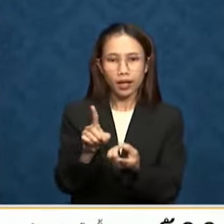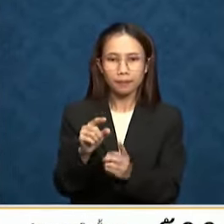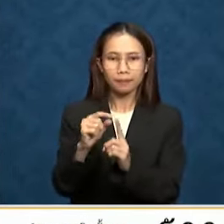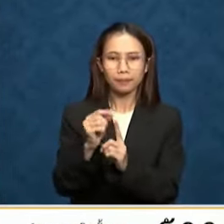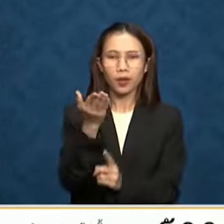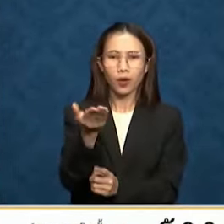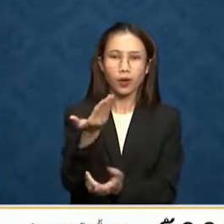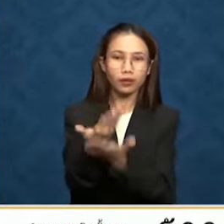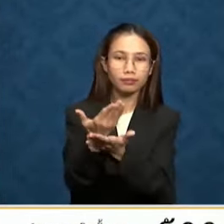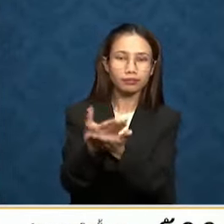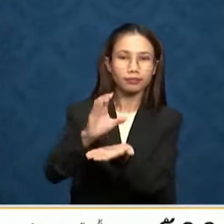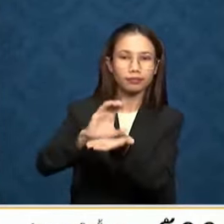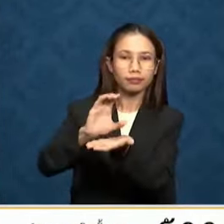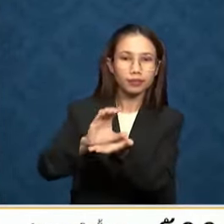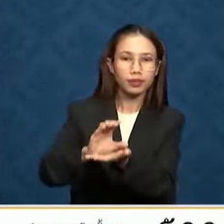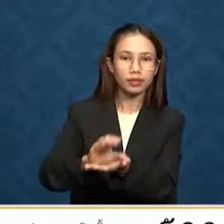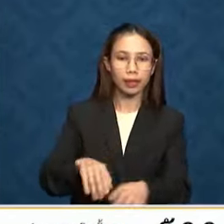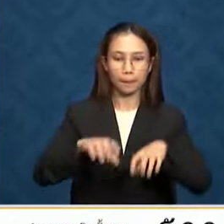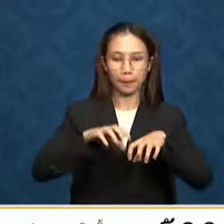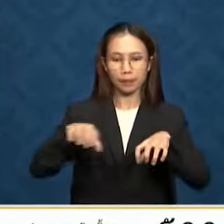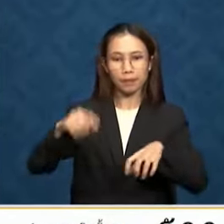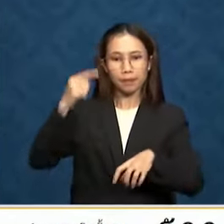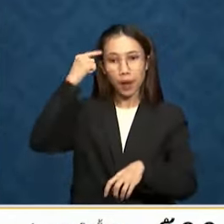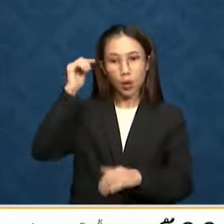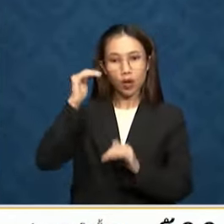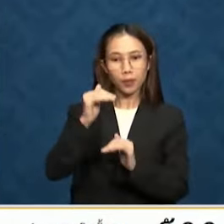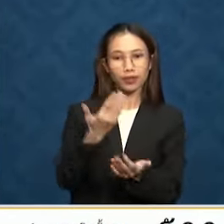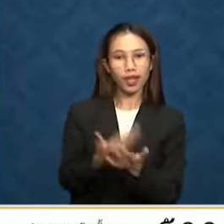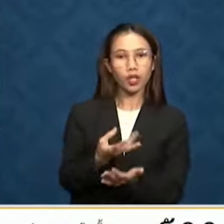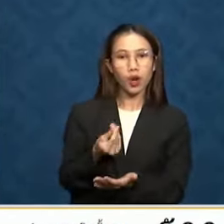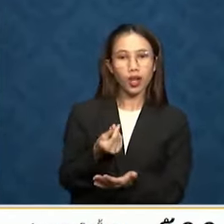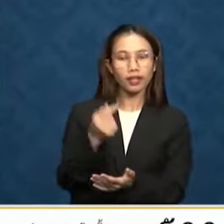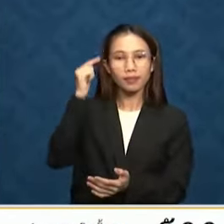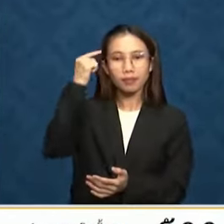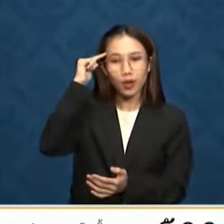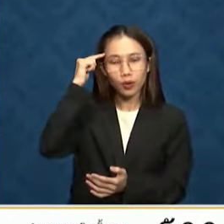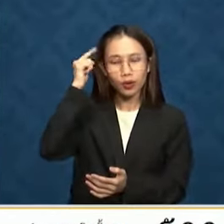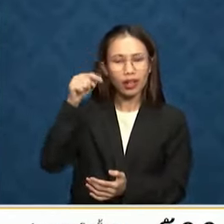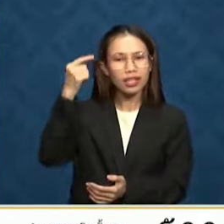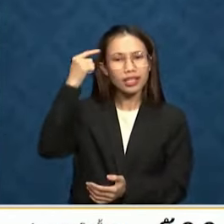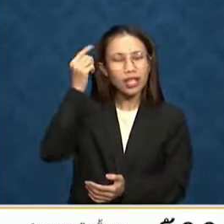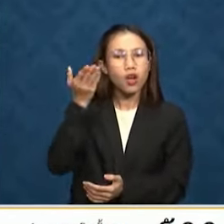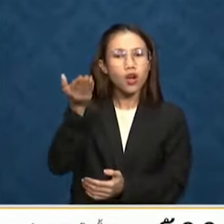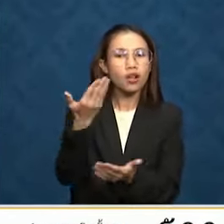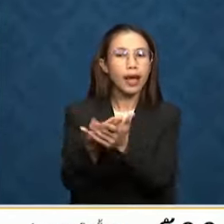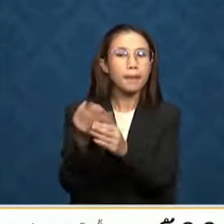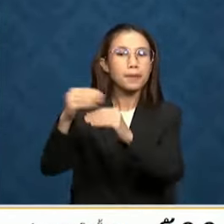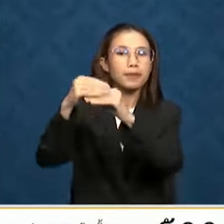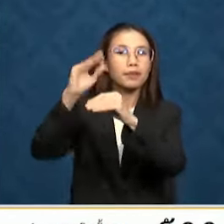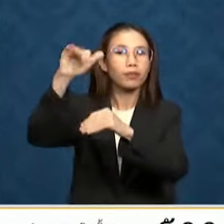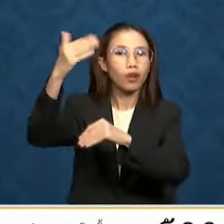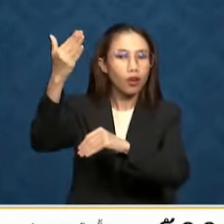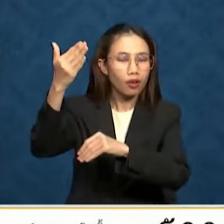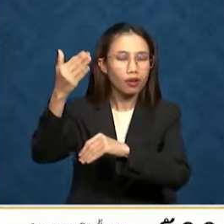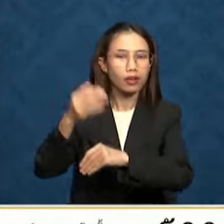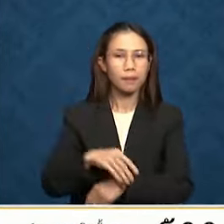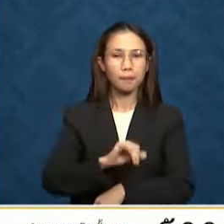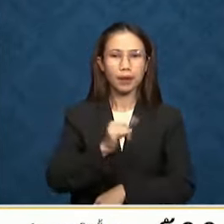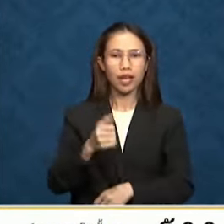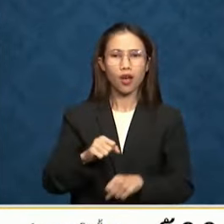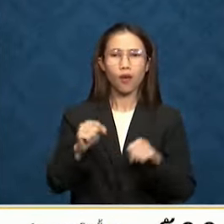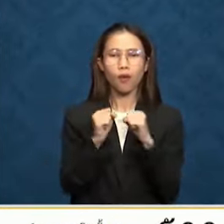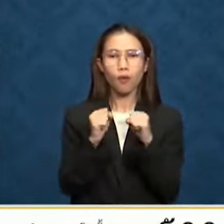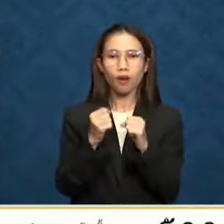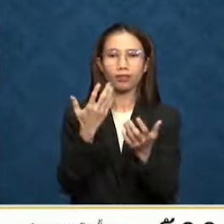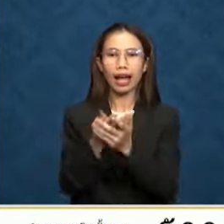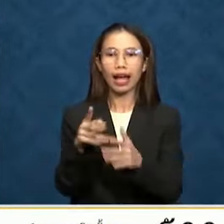เราค่ะก็คือว่าหน่วยงานไม่รู้กรอบใช่มั้ยคะเคก็ต้องทำคำของบประมาณให้มันเยอะเอาไว้ก่อนค่ะเพราะว่าอะไรกลัวโดนสำนัก